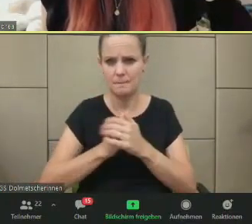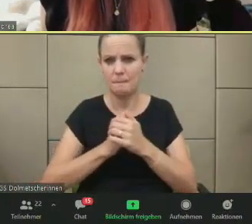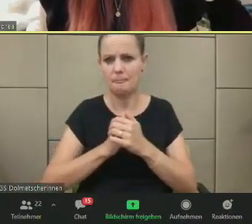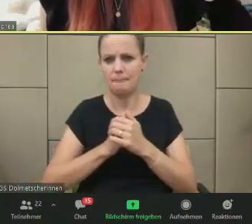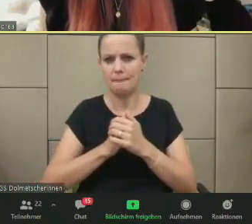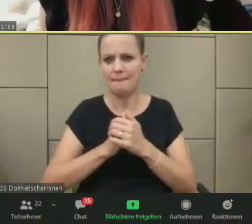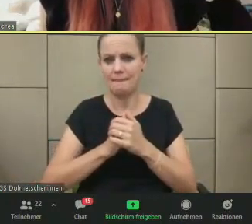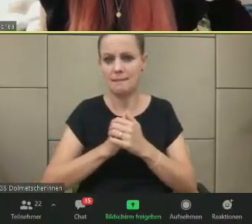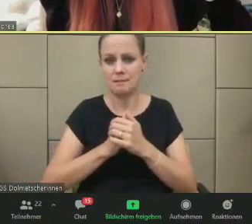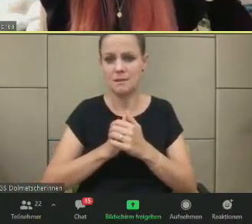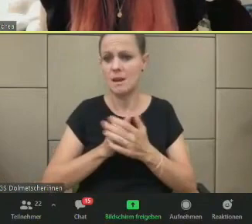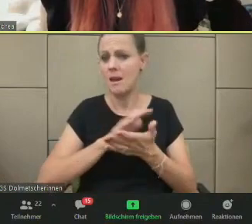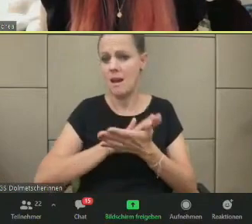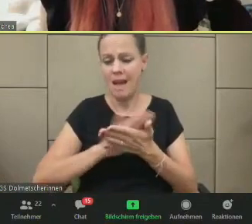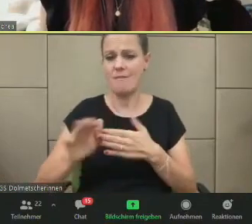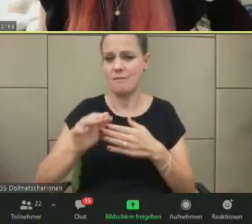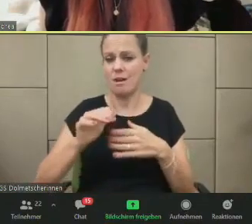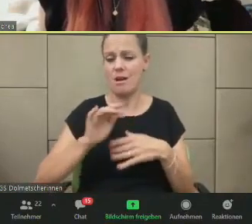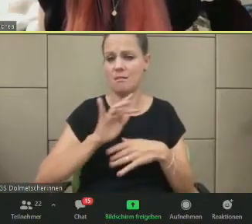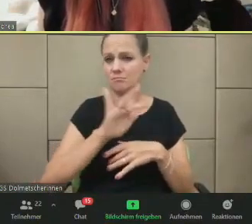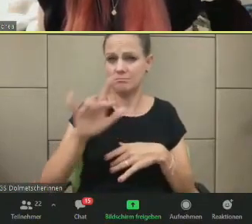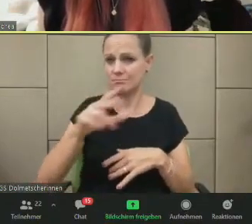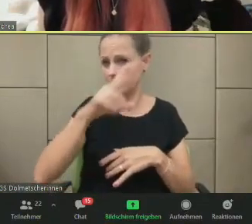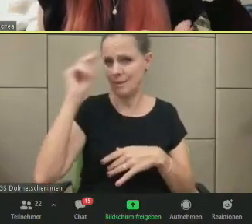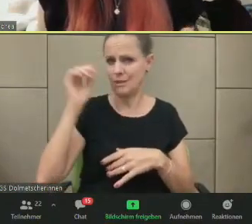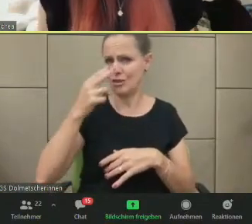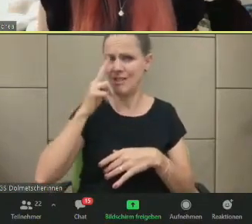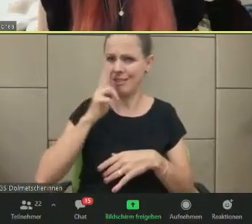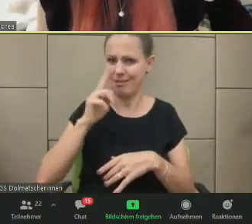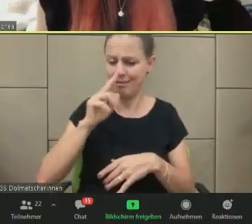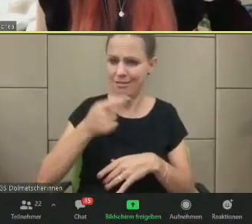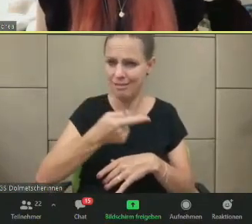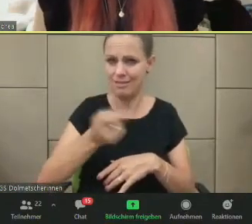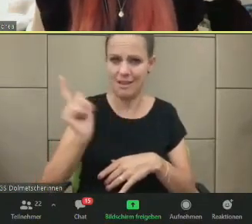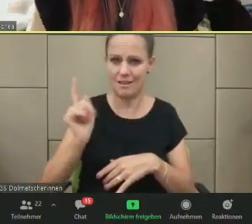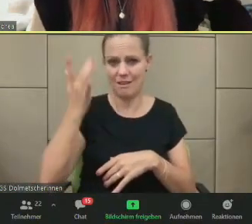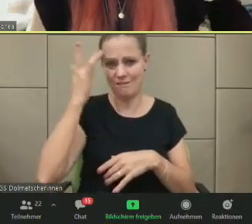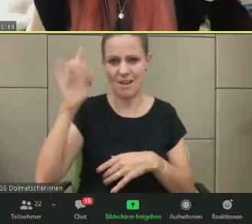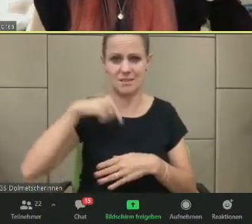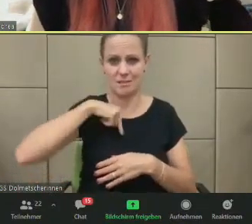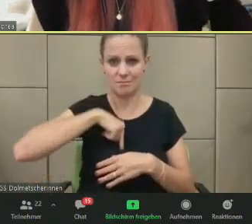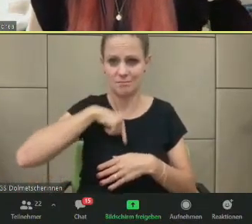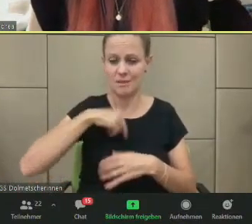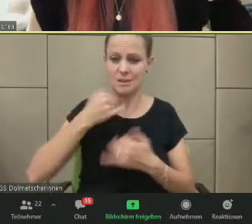Sei nett zu deinen Mitmenschen. Du weißt nie, was ihnen drinnen vorgeht.